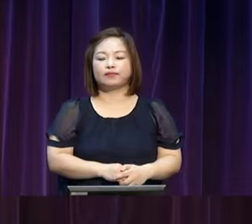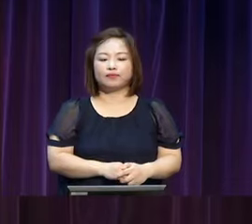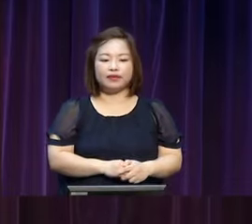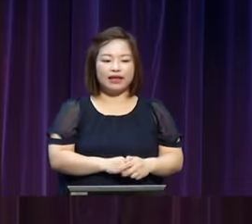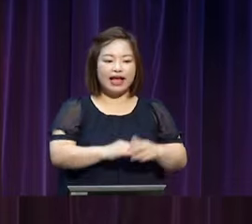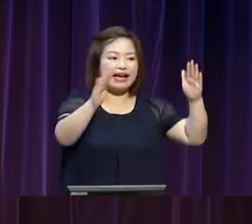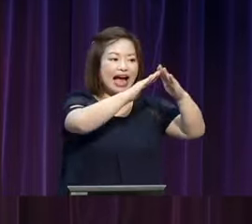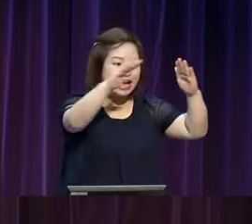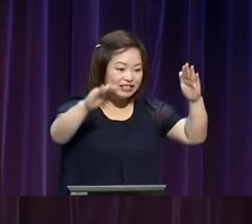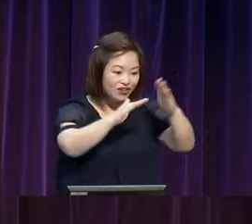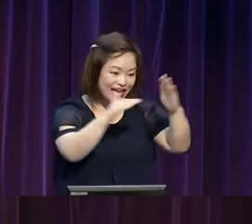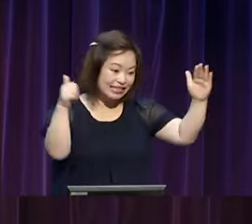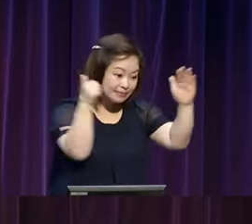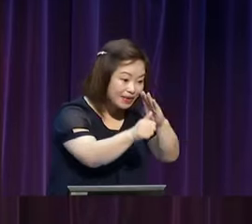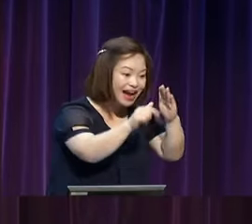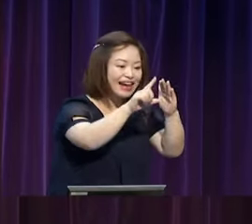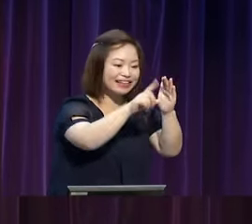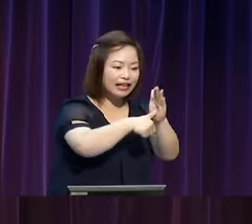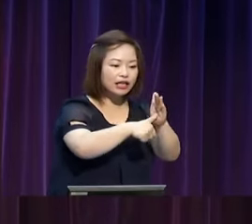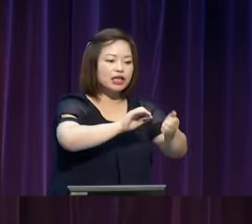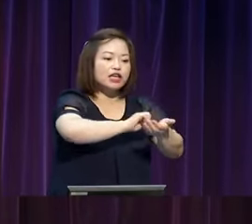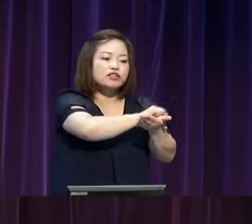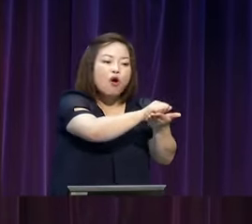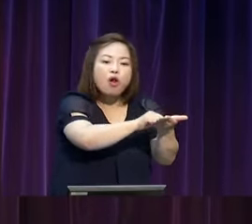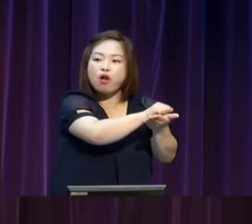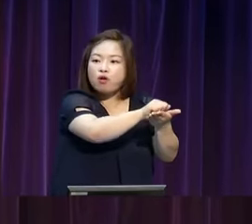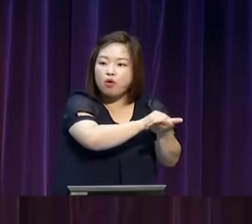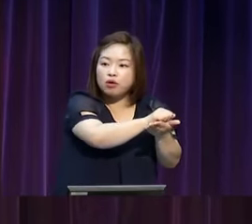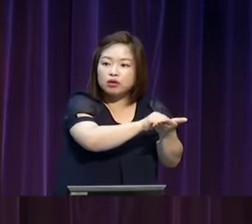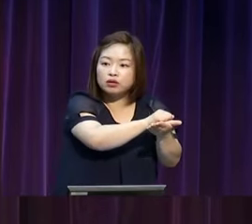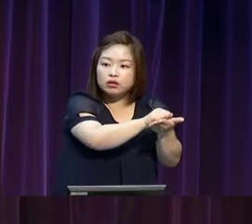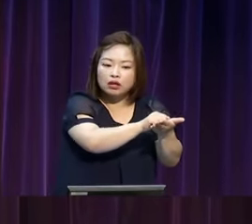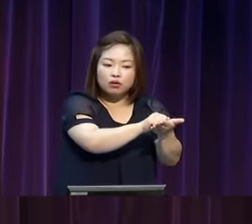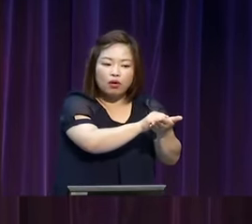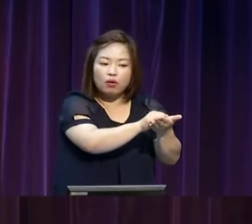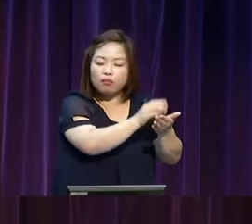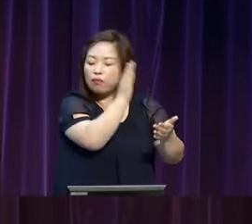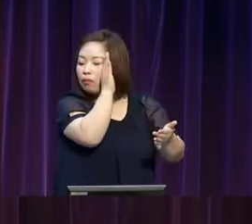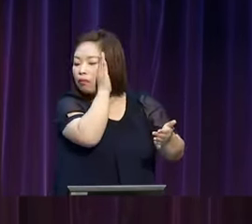가정에 신방하면 설거지하는 건 절대 보면 안 돼요.